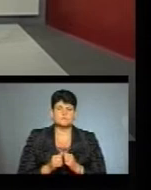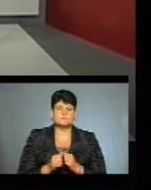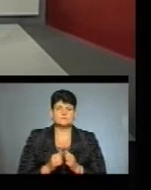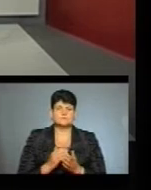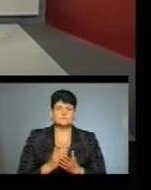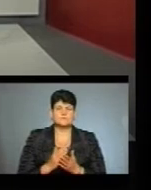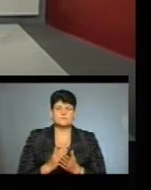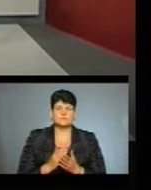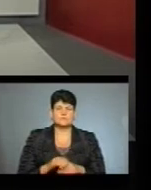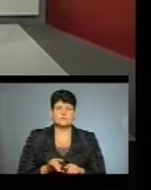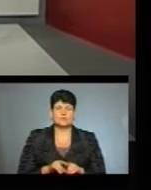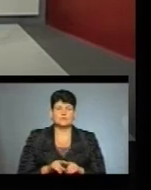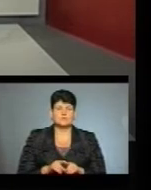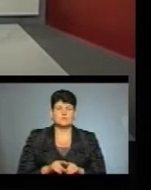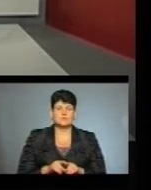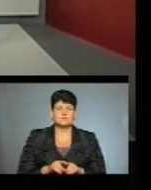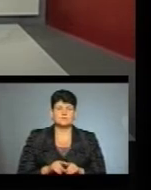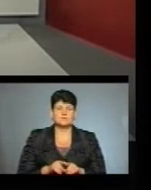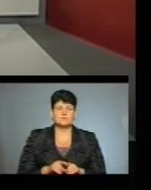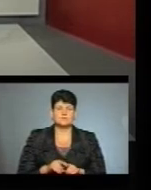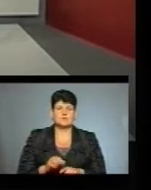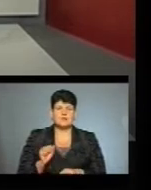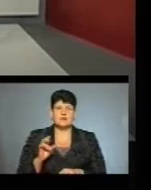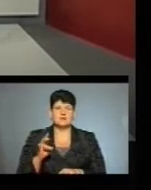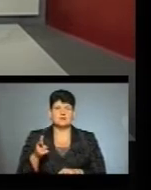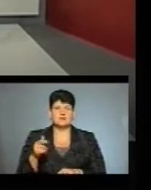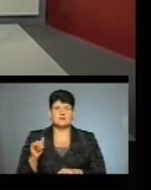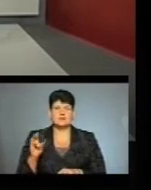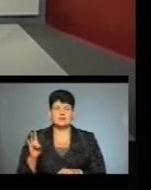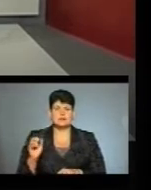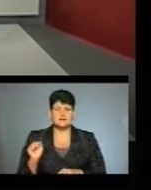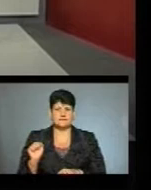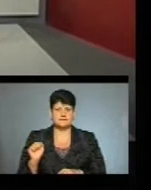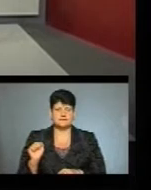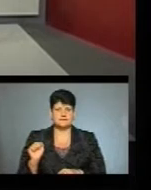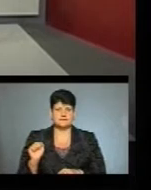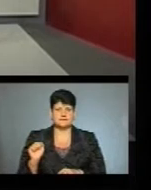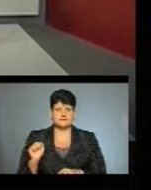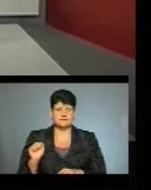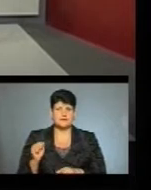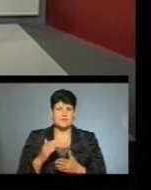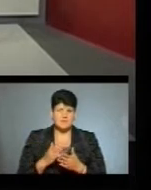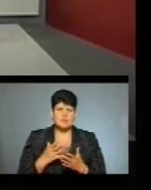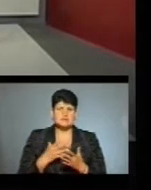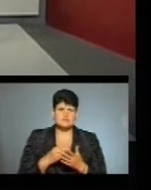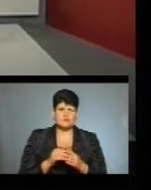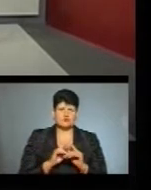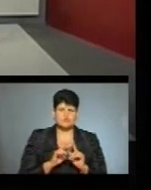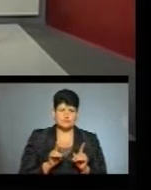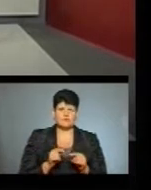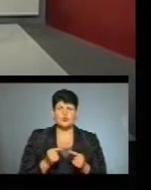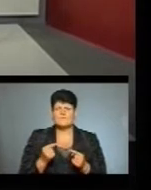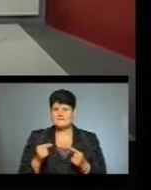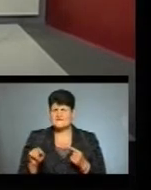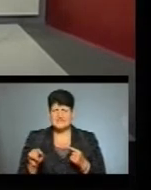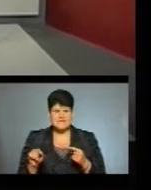має клініку схожу як ангіни. Хоча воно має свої особливості, воно